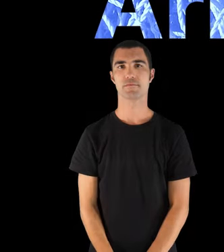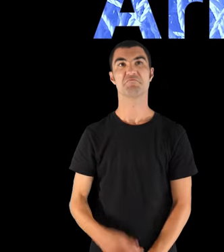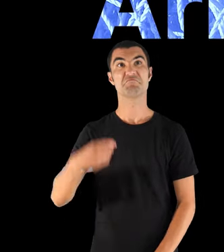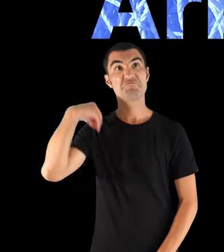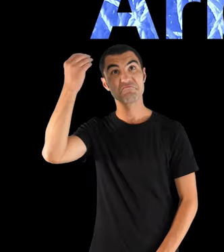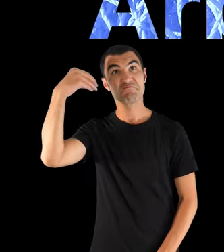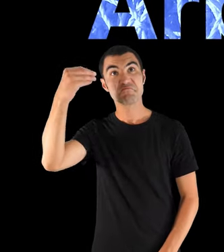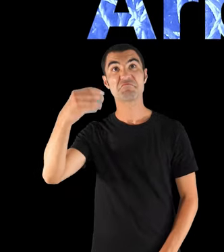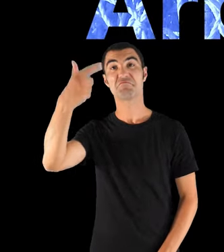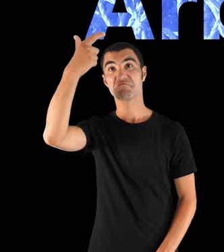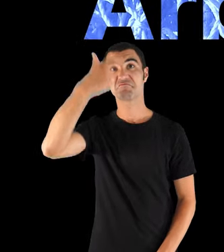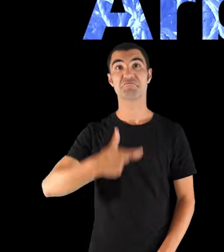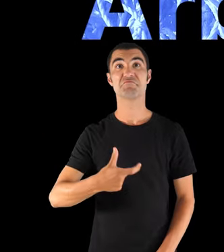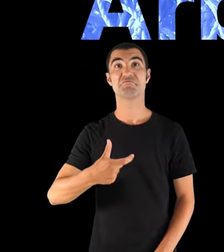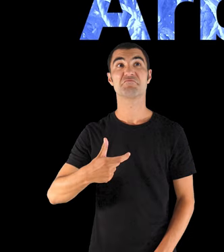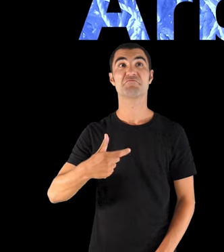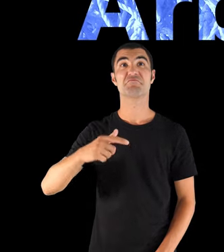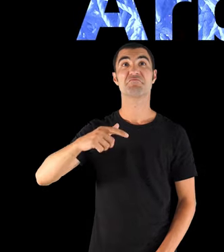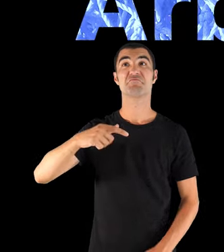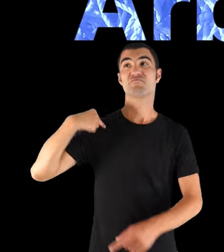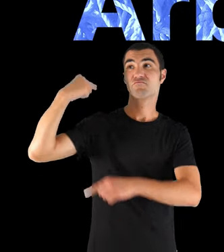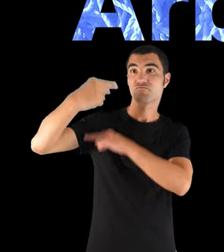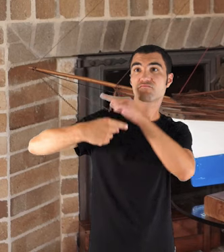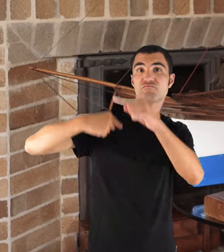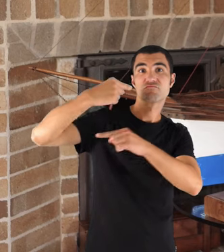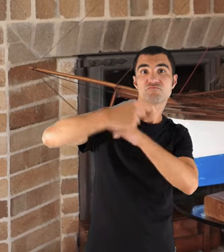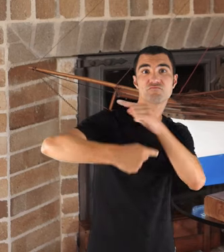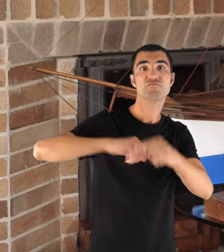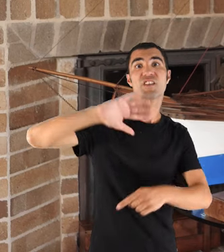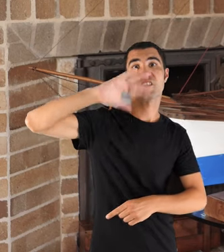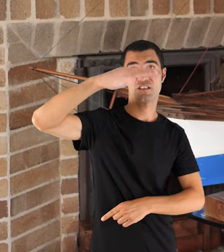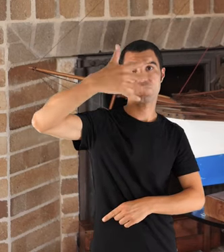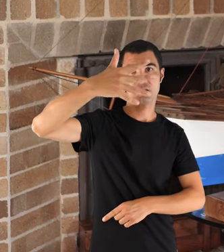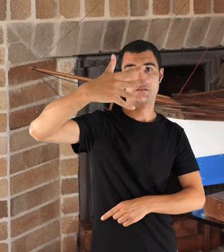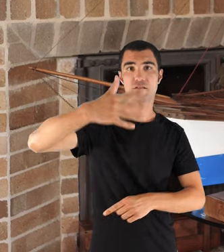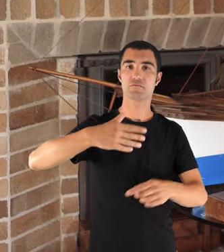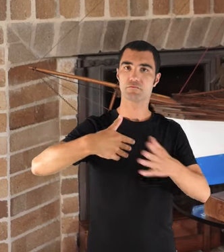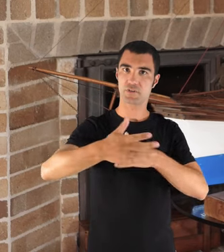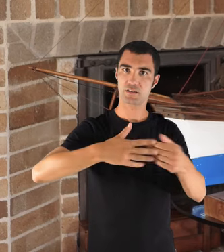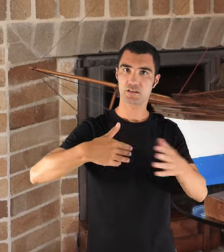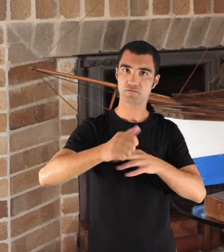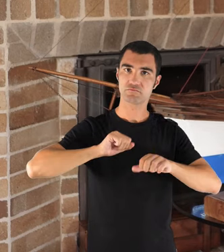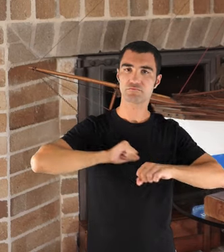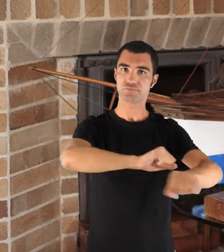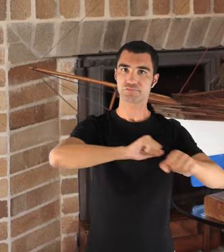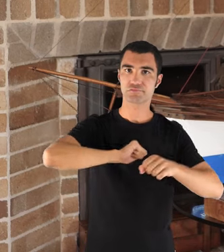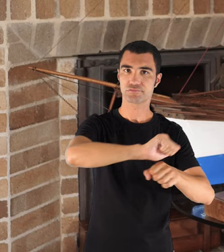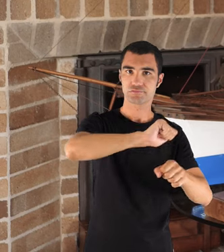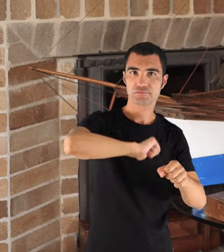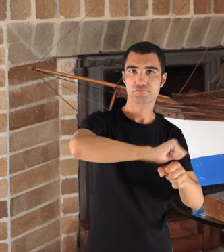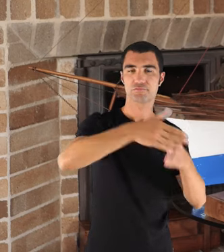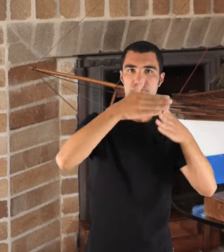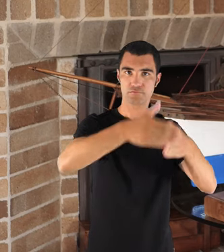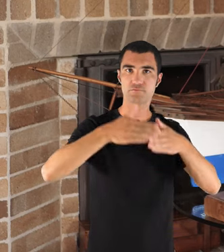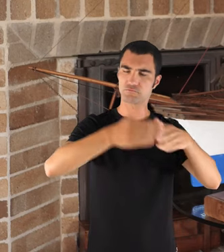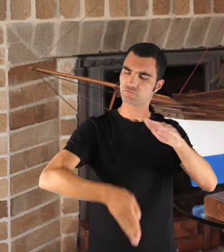Crec que de la quinta generació de mestres d'aixa continuada aquí en l'esport de